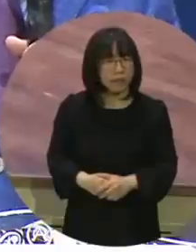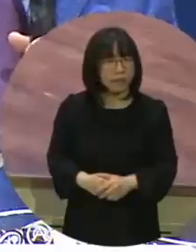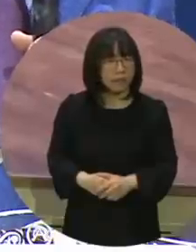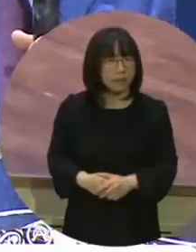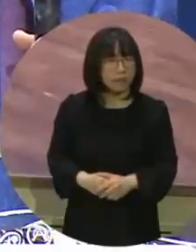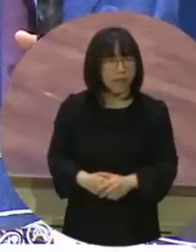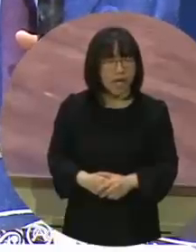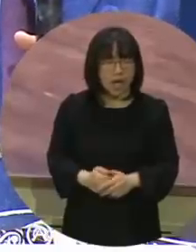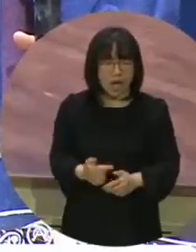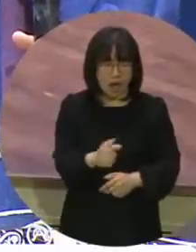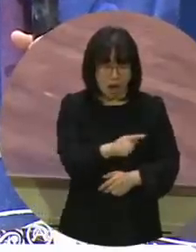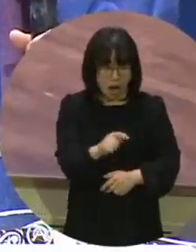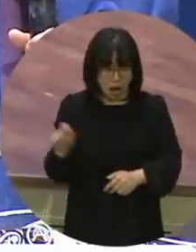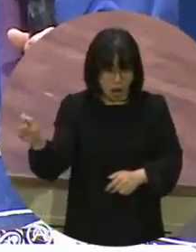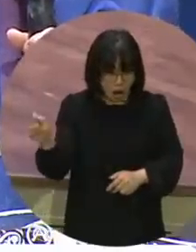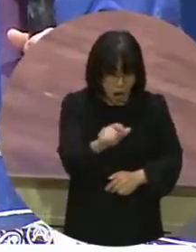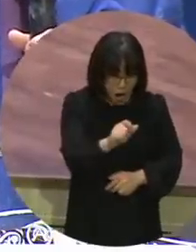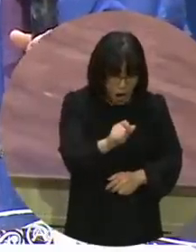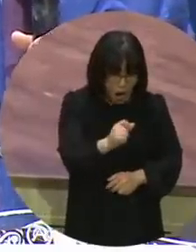경이적인 매출 신장이에요.